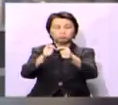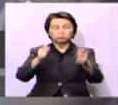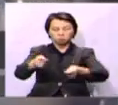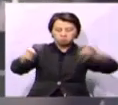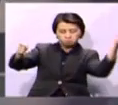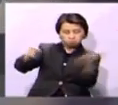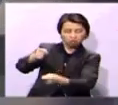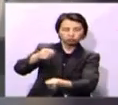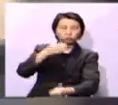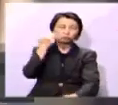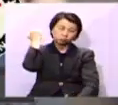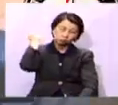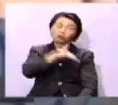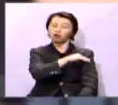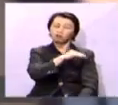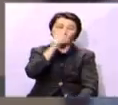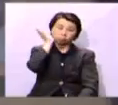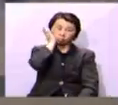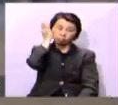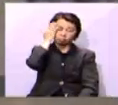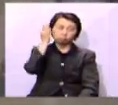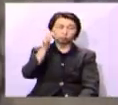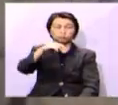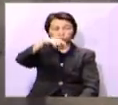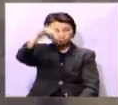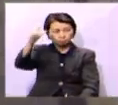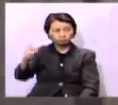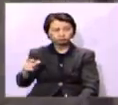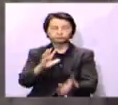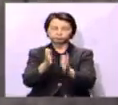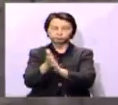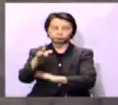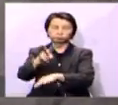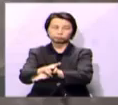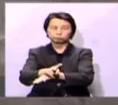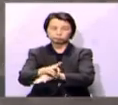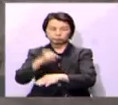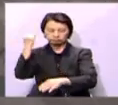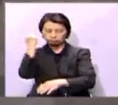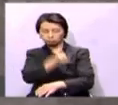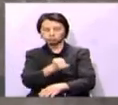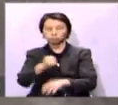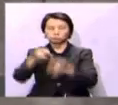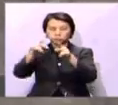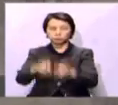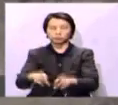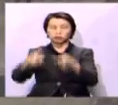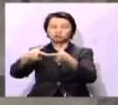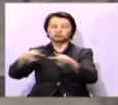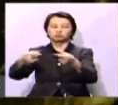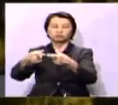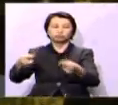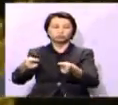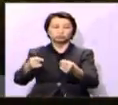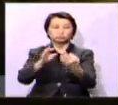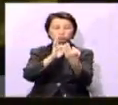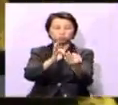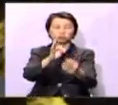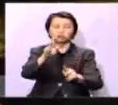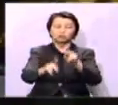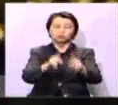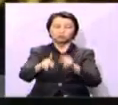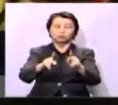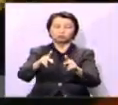pala. Gua ini juga menjadi saksi kekejaman pihak Jepun terhadap